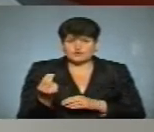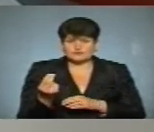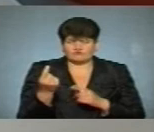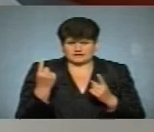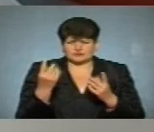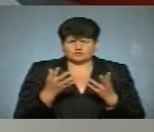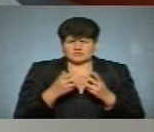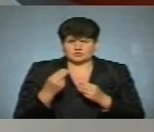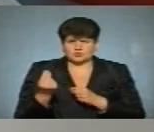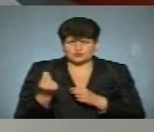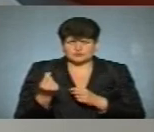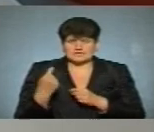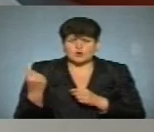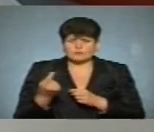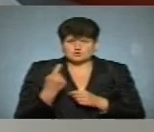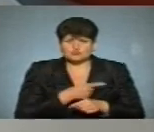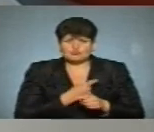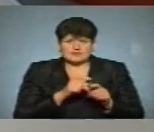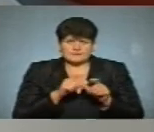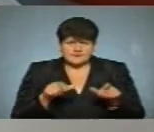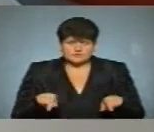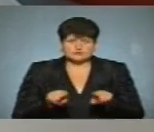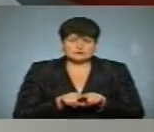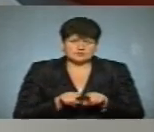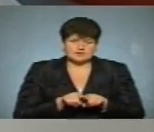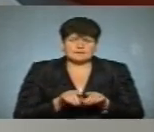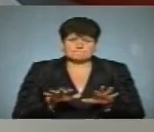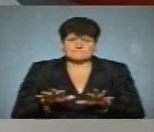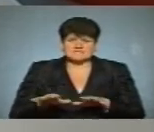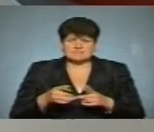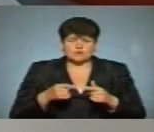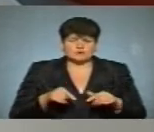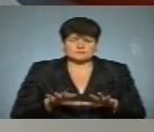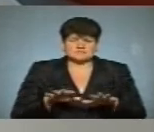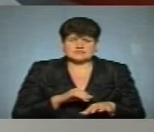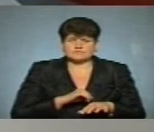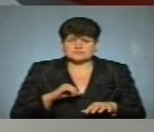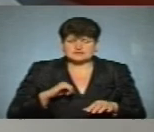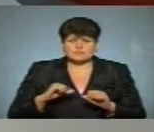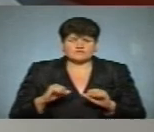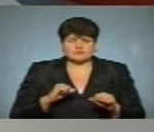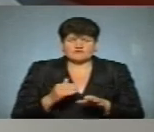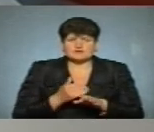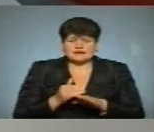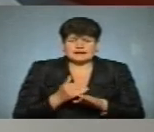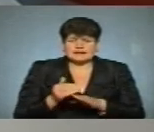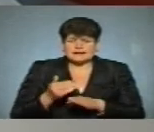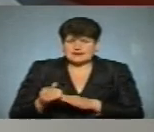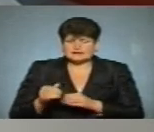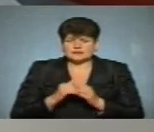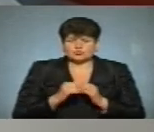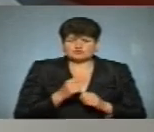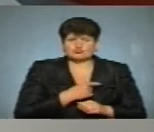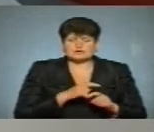велику кількість грошей, як на обласну лікарню, відповідно, так і місцеві органи місцевого самоврядування виділяли на кожну свою відповідну